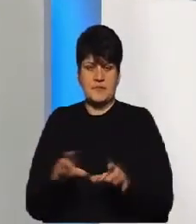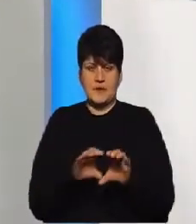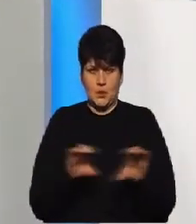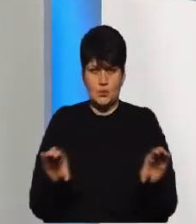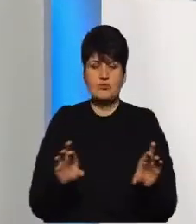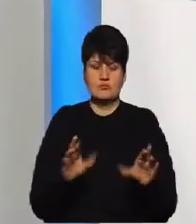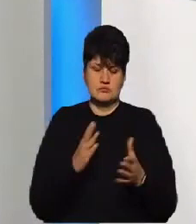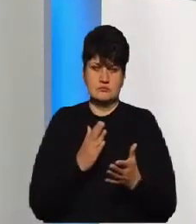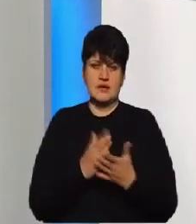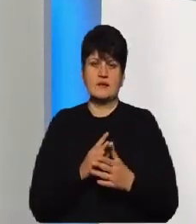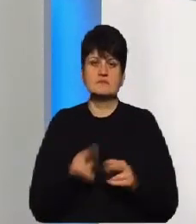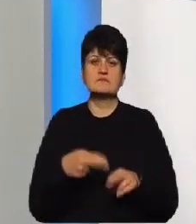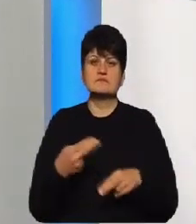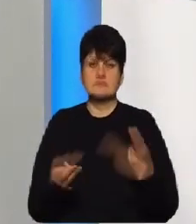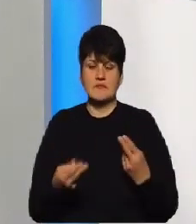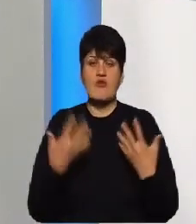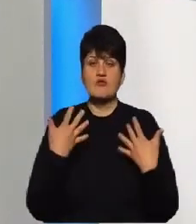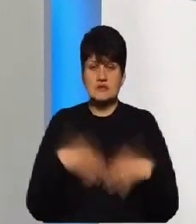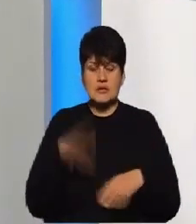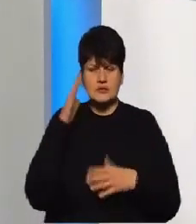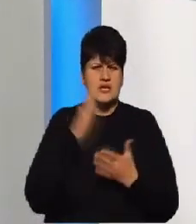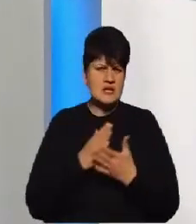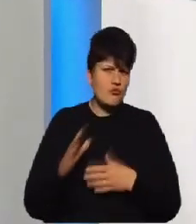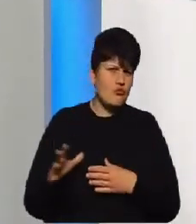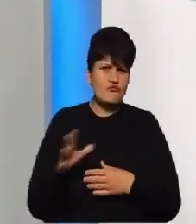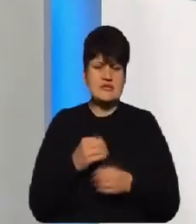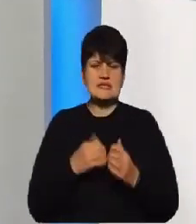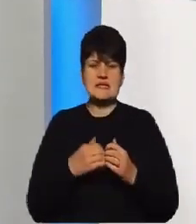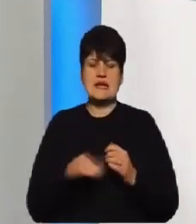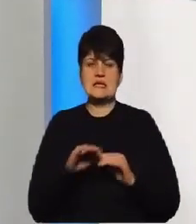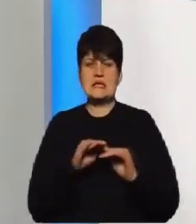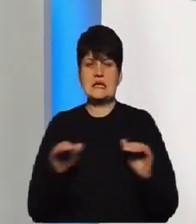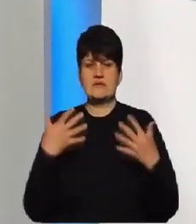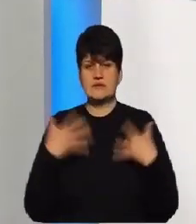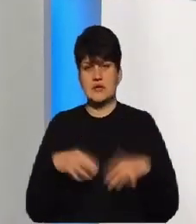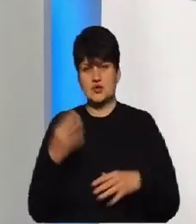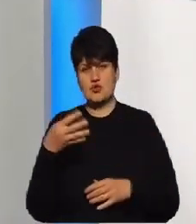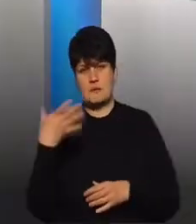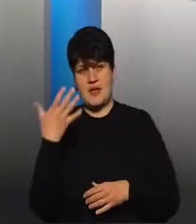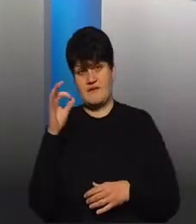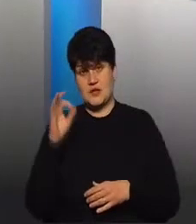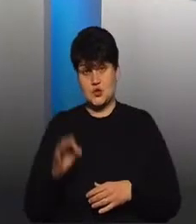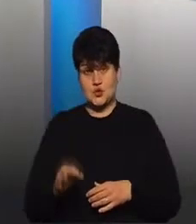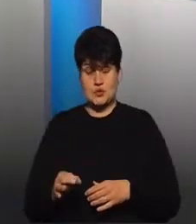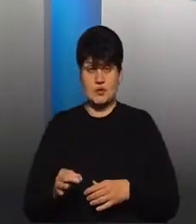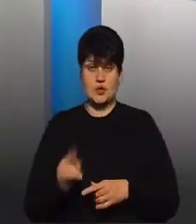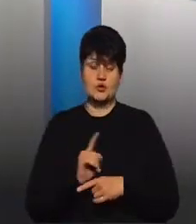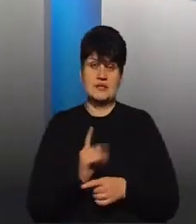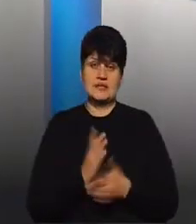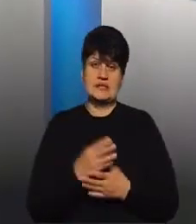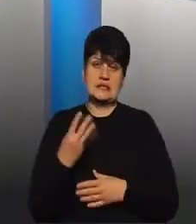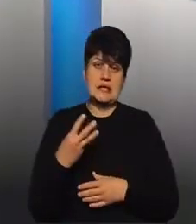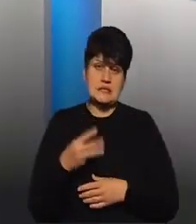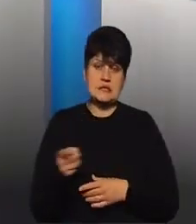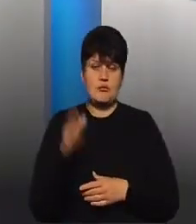всіх водоканалах. Середній рівень втрат по водоканалу України – десь 45%. Нормативний є 30%. Тернопільводоканал –